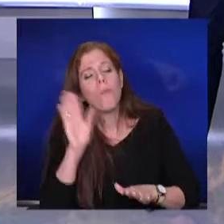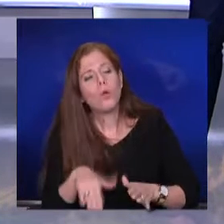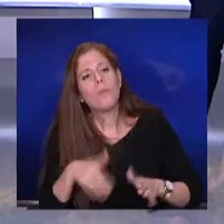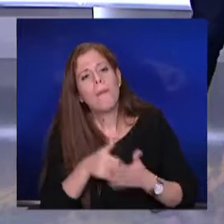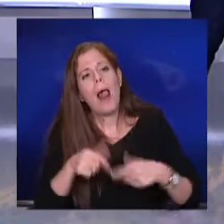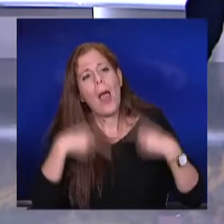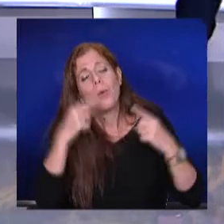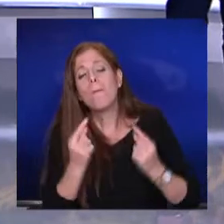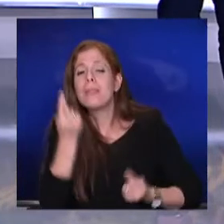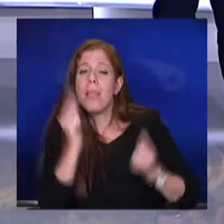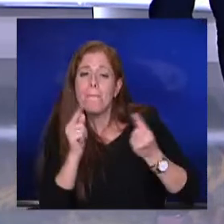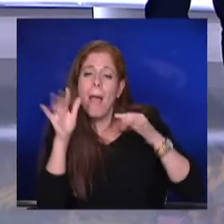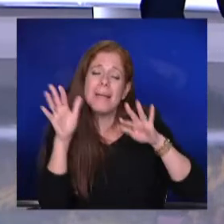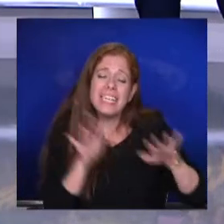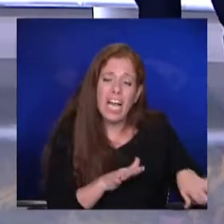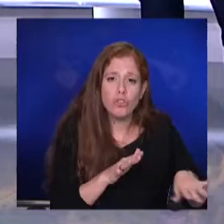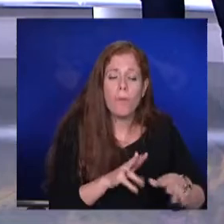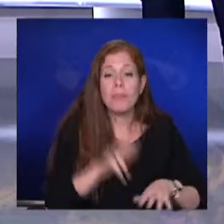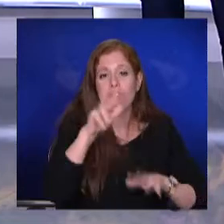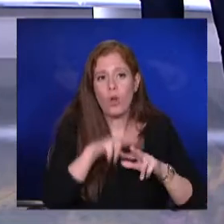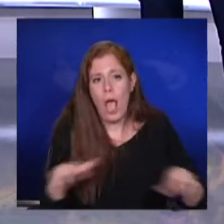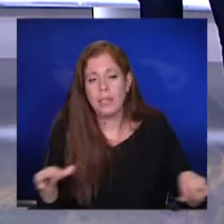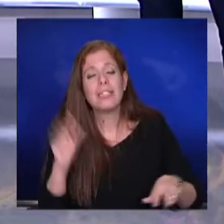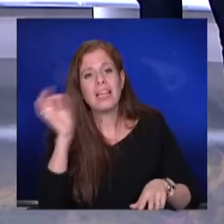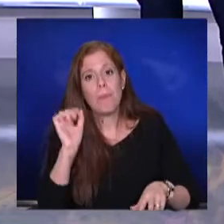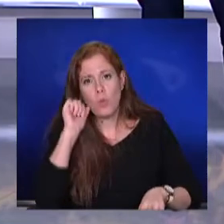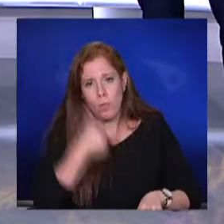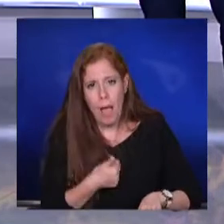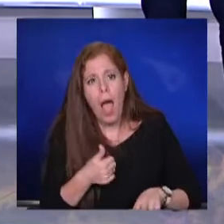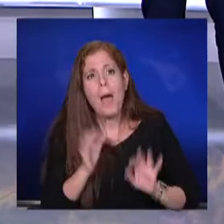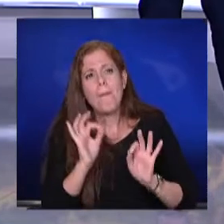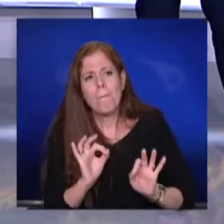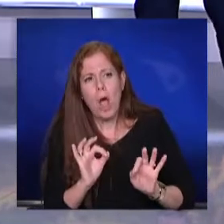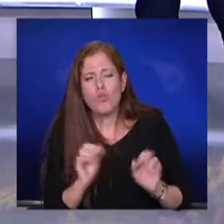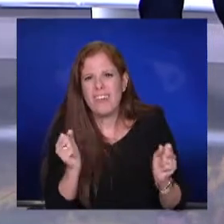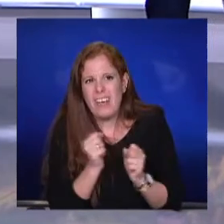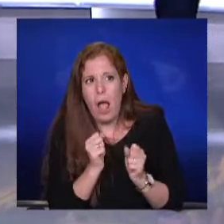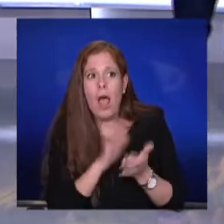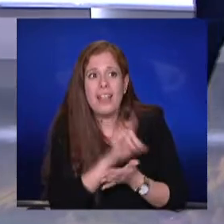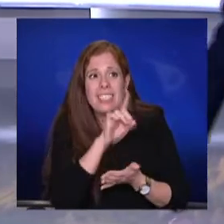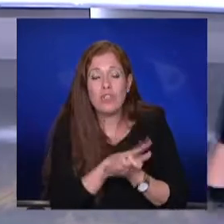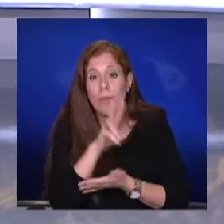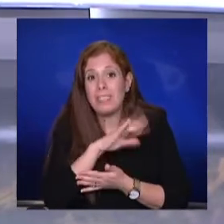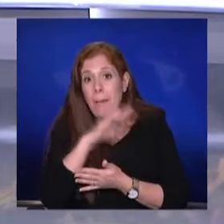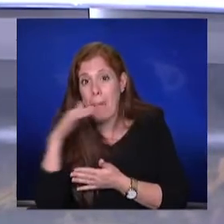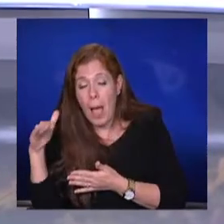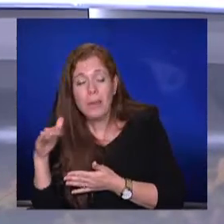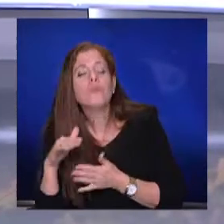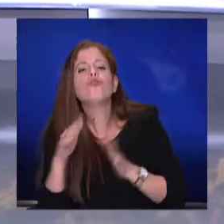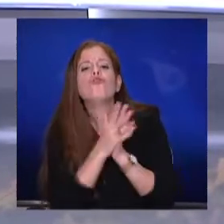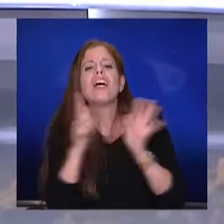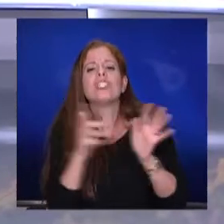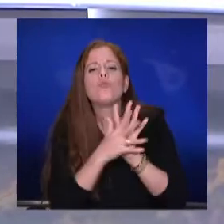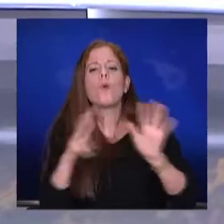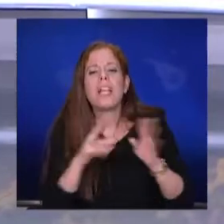פעם בצפון הארץ ובמרכזה. אלה הטמפרטורות למחר. ממש קר, 11 עד 12 מעלות בלבד בהרים, 17 עד 18